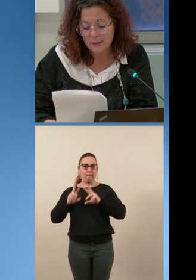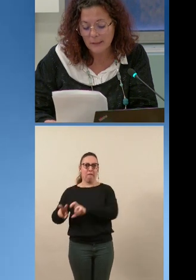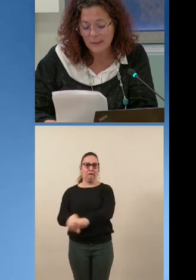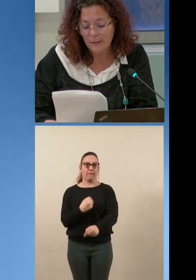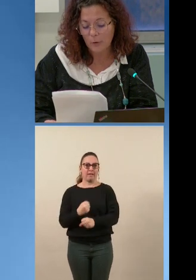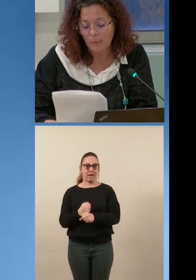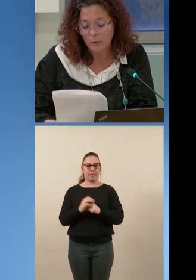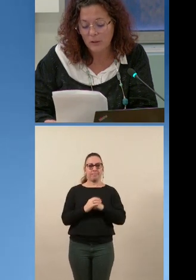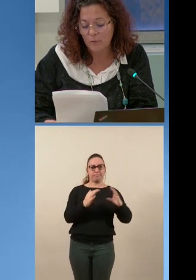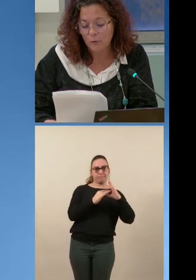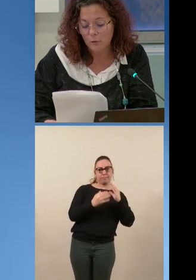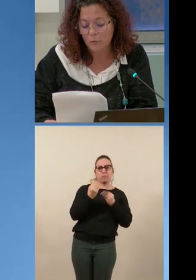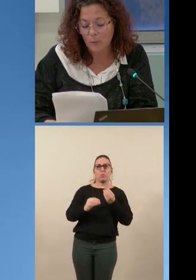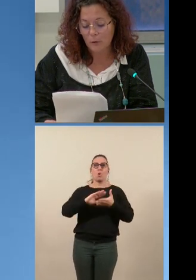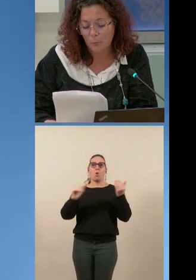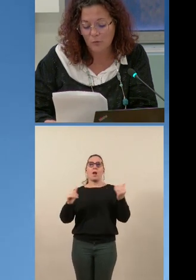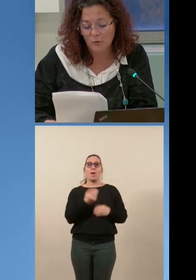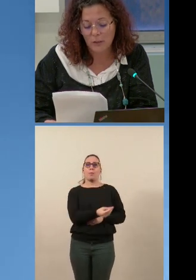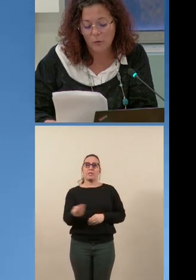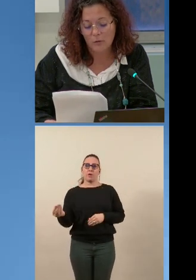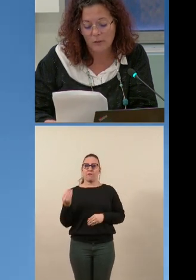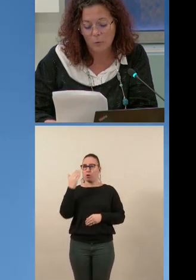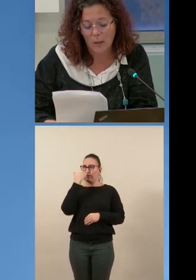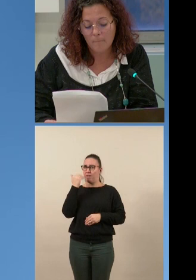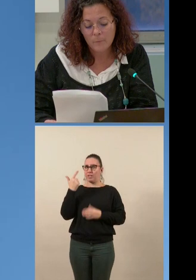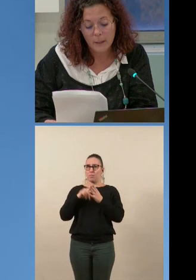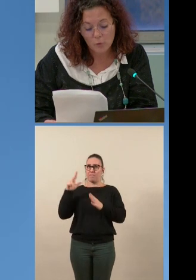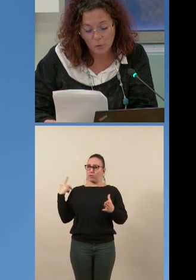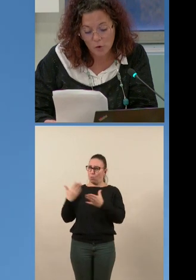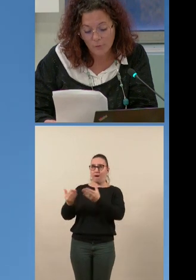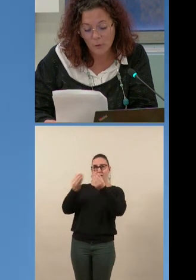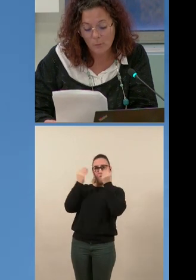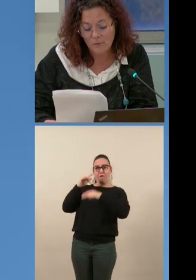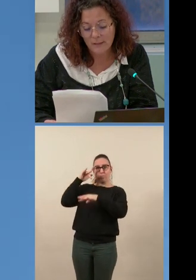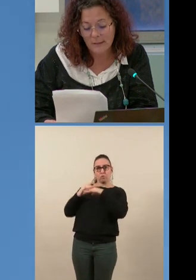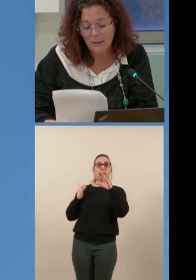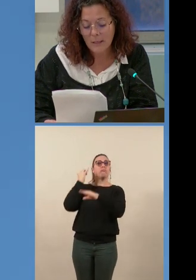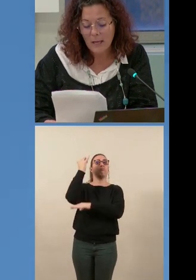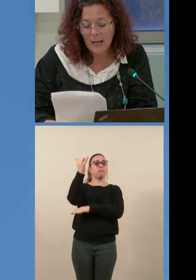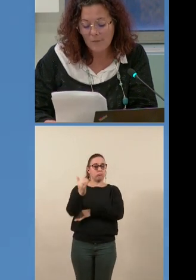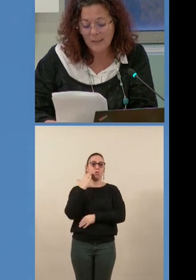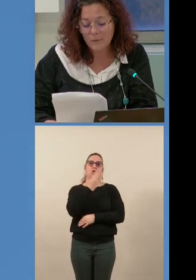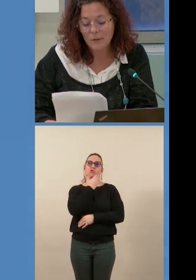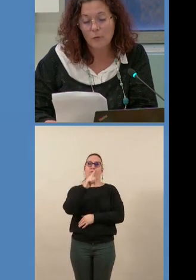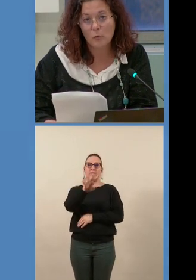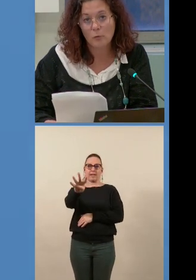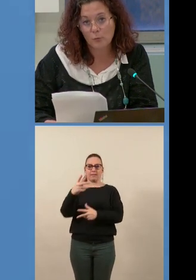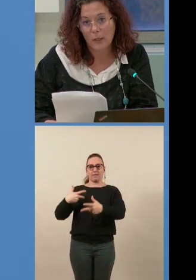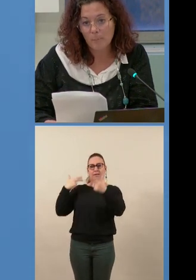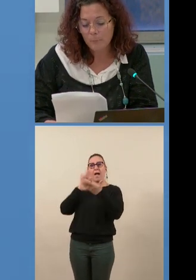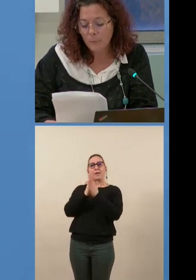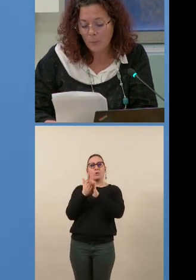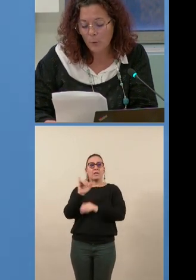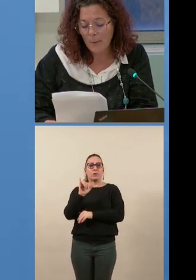crèches et des relais petit- enfants sont formés depuis février 2023 et jusqu'en janvier 2024 avec l'association Le